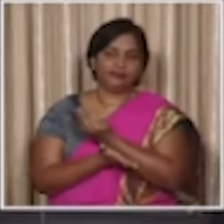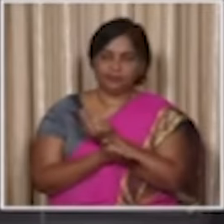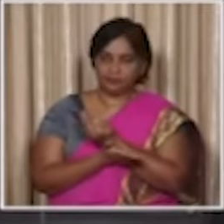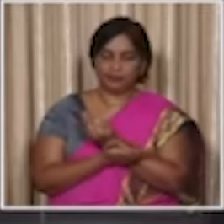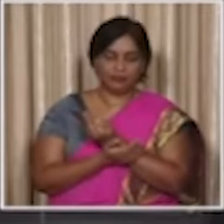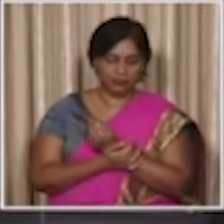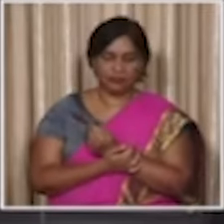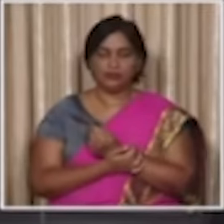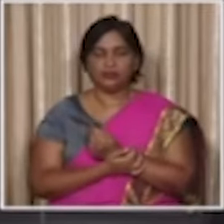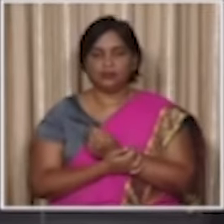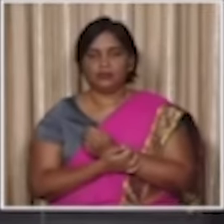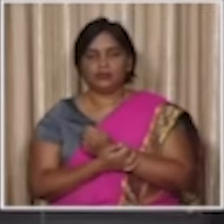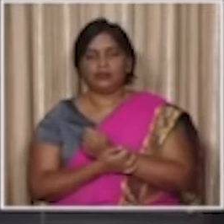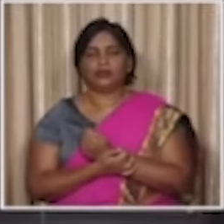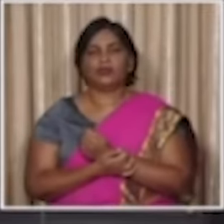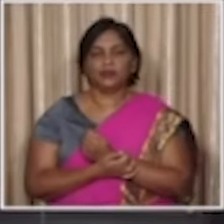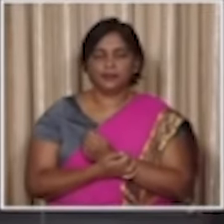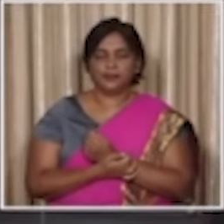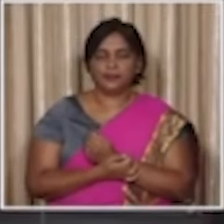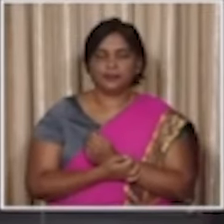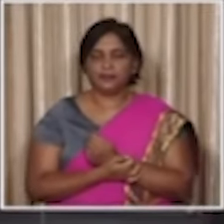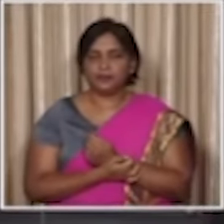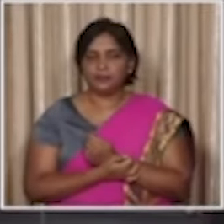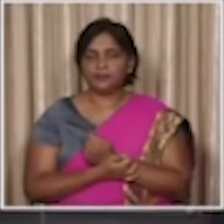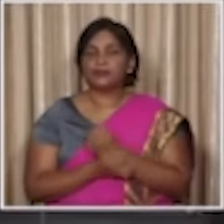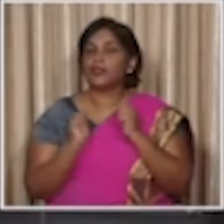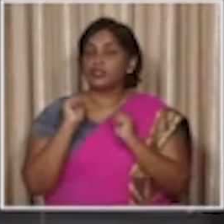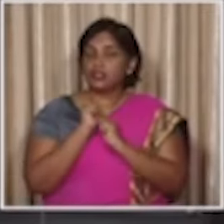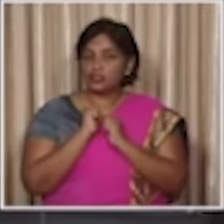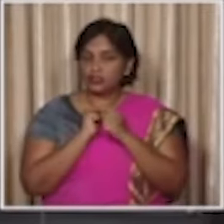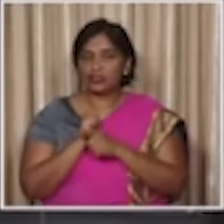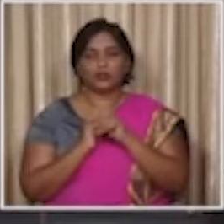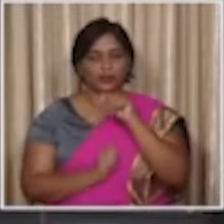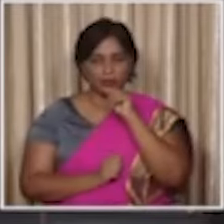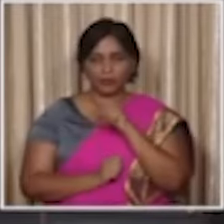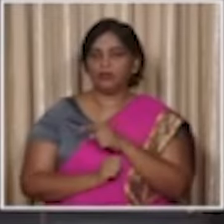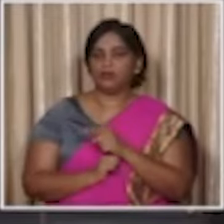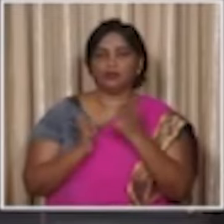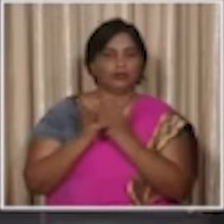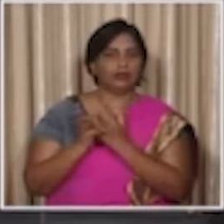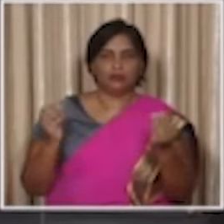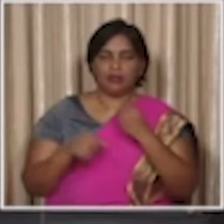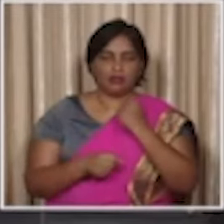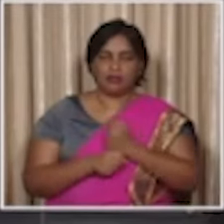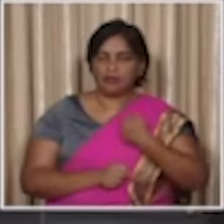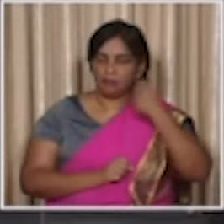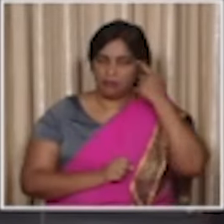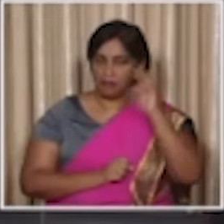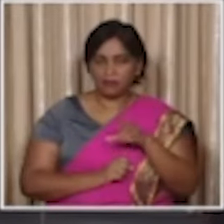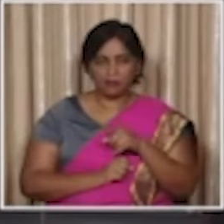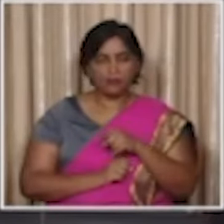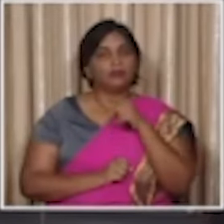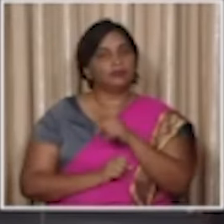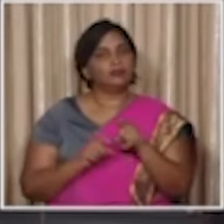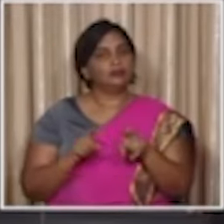මේ බැර කිරීම සඳහා. එතකොට සමුර්ධි ව්‍යාපාරයේ කිසිම අවස්ථාවක අහෝසි කරන්න රජය බලාපොරොත්තු වෙන්නේ නැහැ.